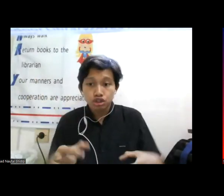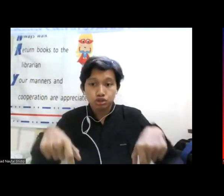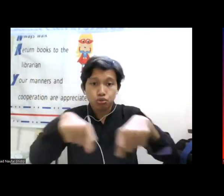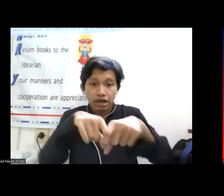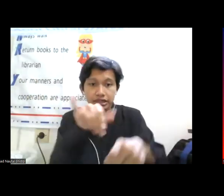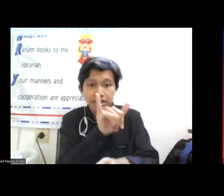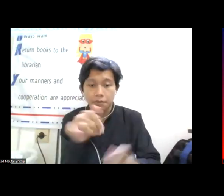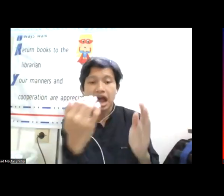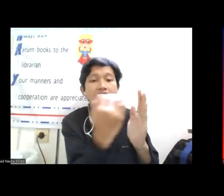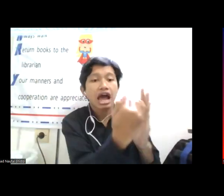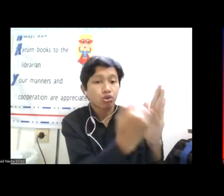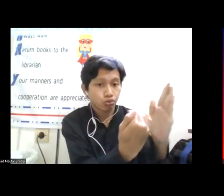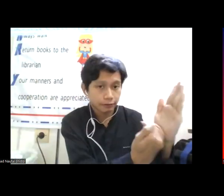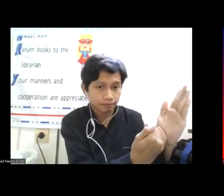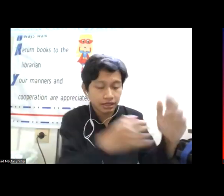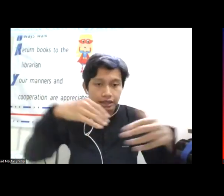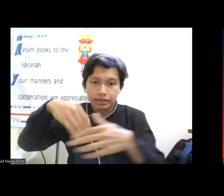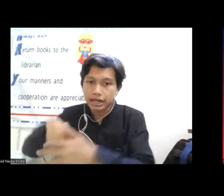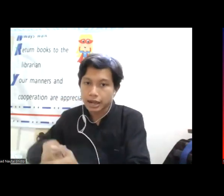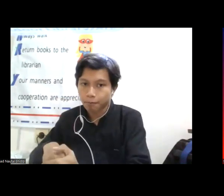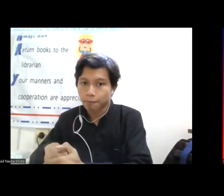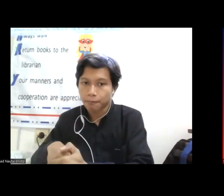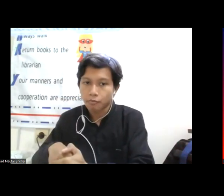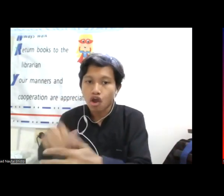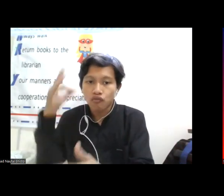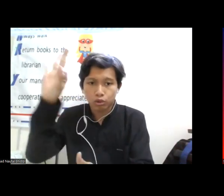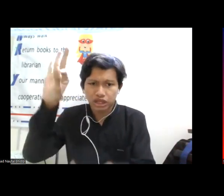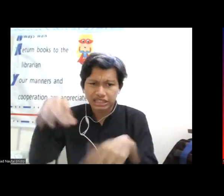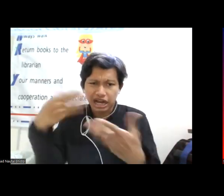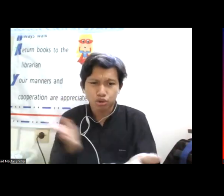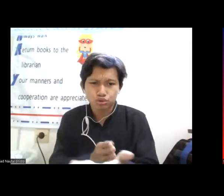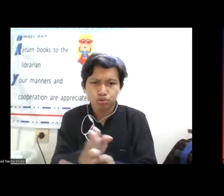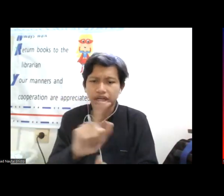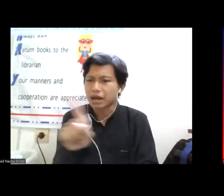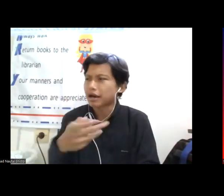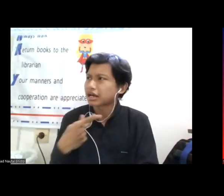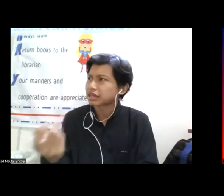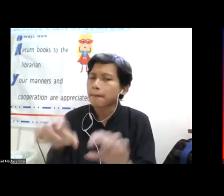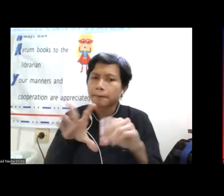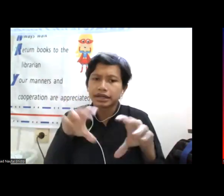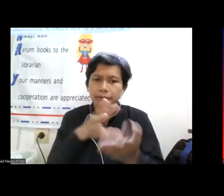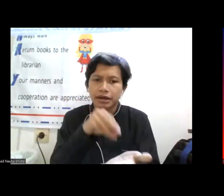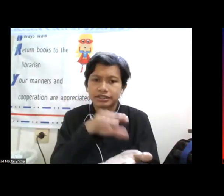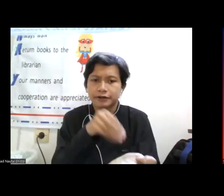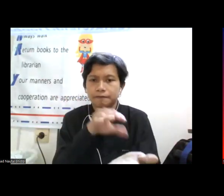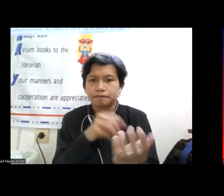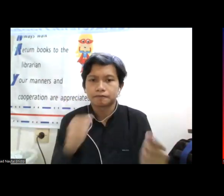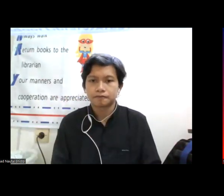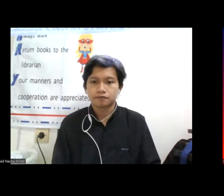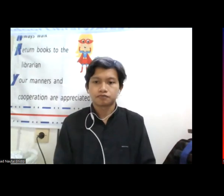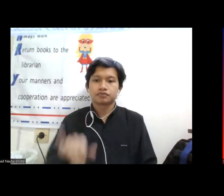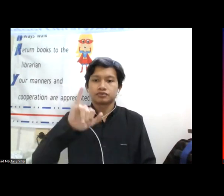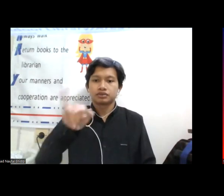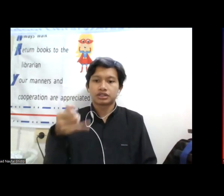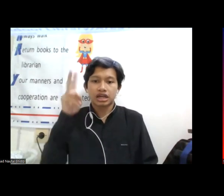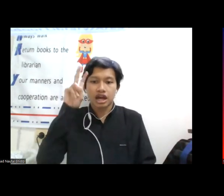yang seharusnya gitu ya tapi kita ngikuti aturan si pengelola jurnalnya juga gitu aja